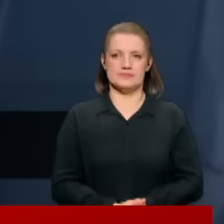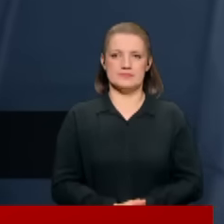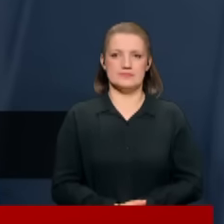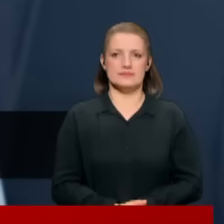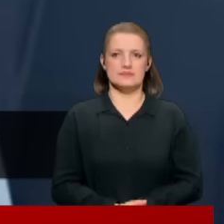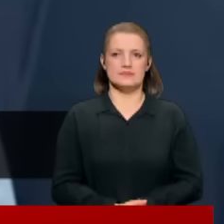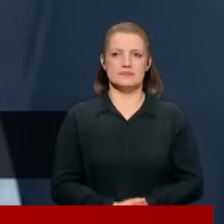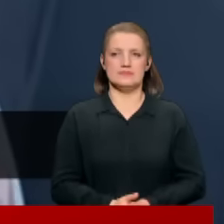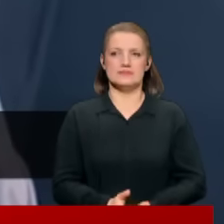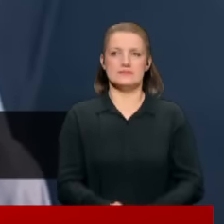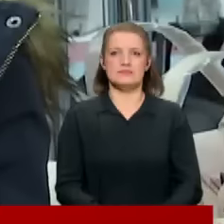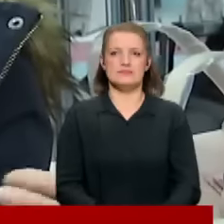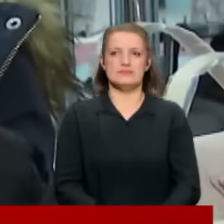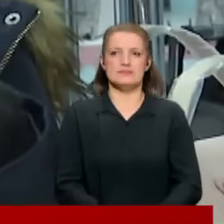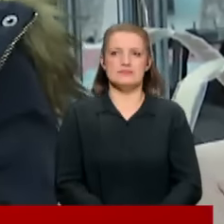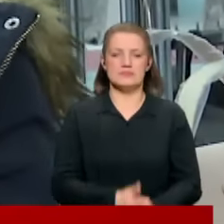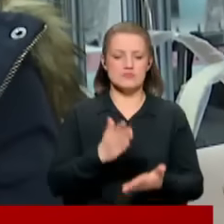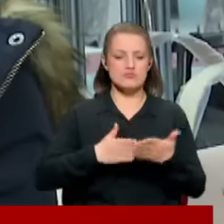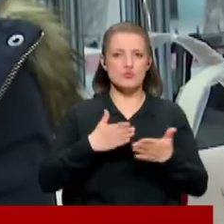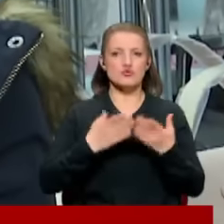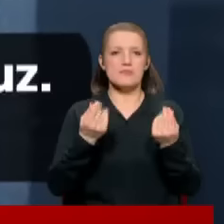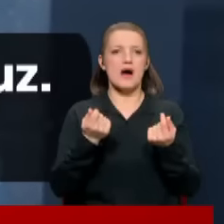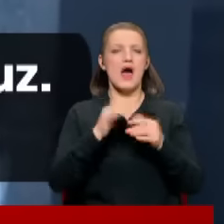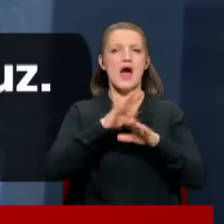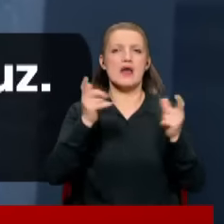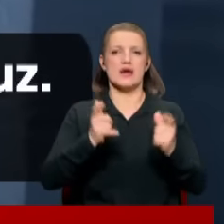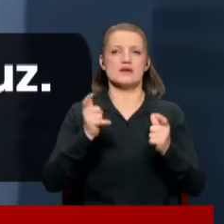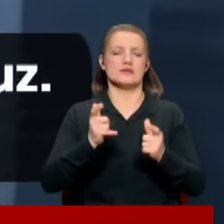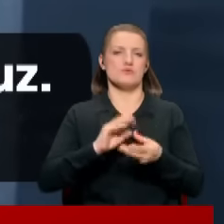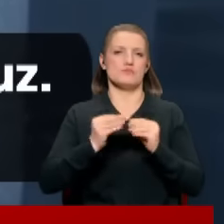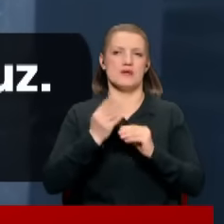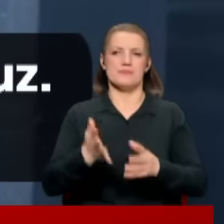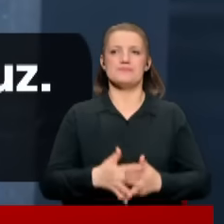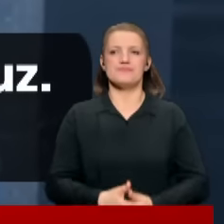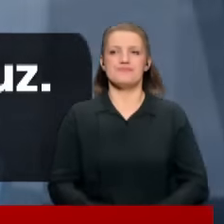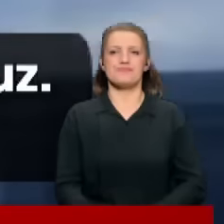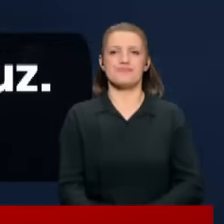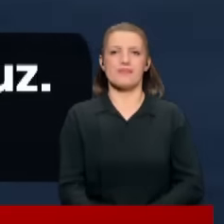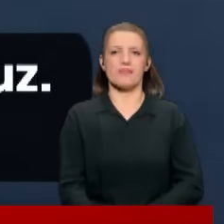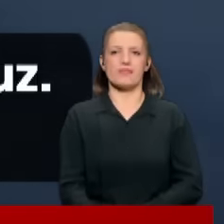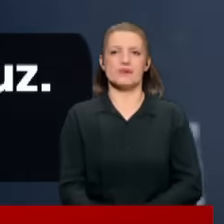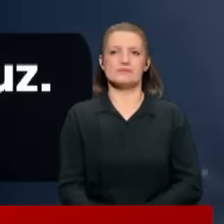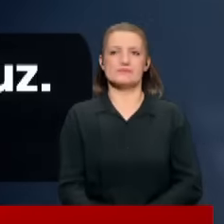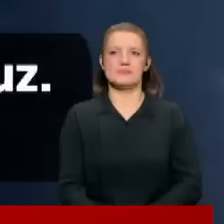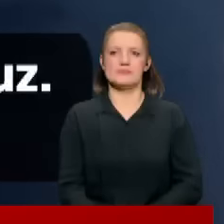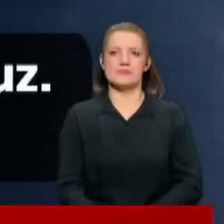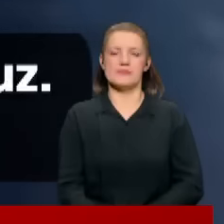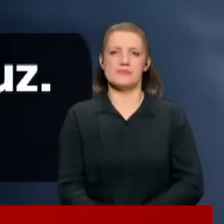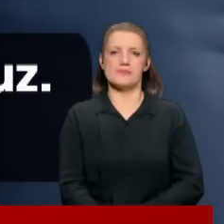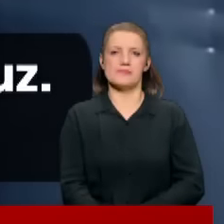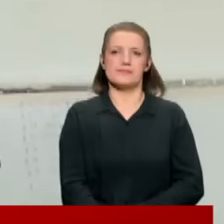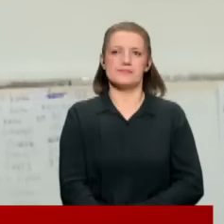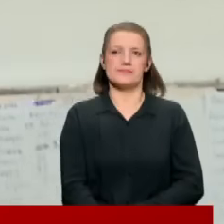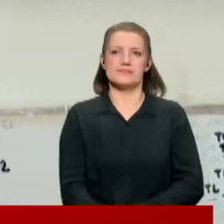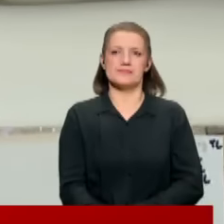1 lira sıkıntısı var memlekette. Bozuk para her yerde sorun. Bir bozuk para için ya saat 4-5'ten belli burada bekliyoruz ya. Yazık değil mi ya, günah değil mi ya